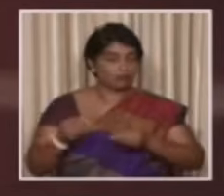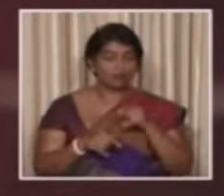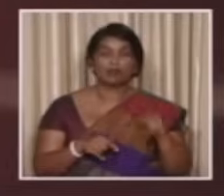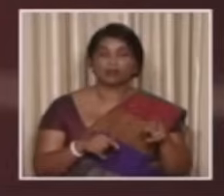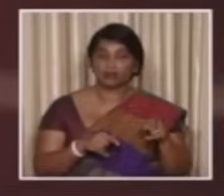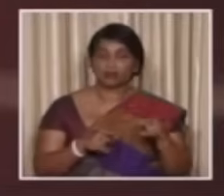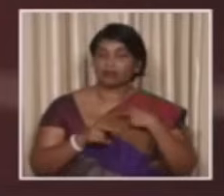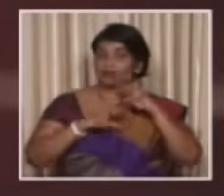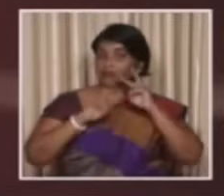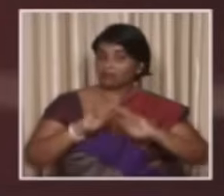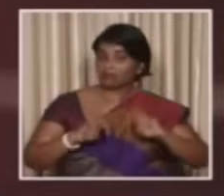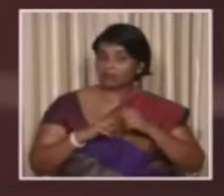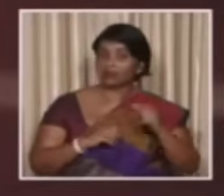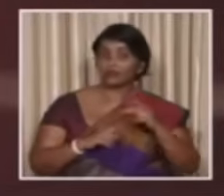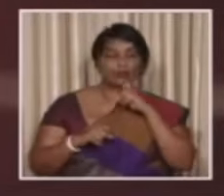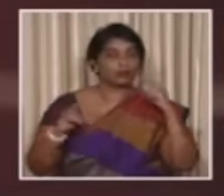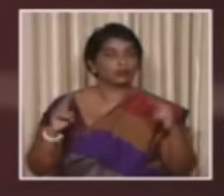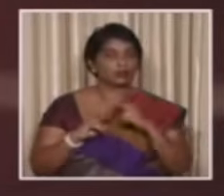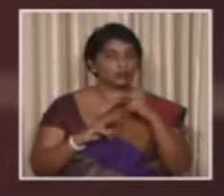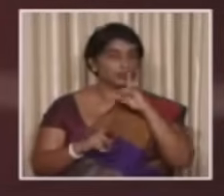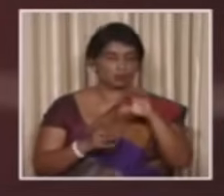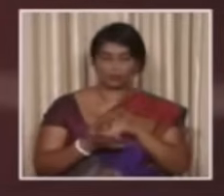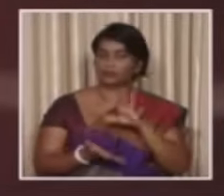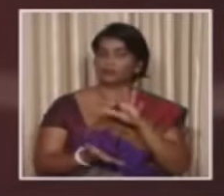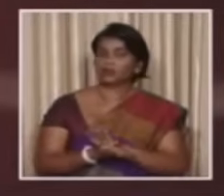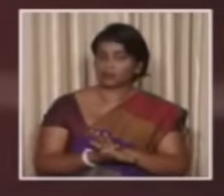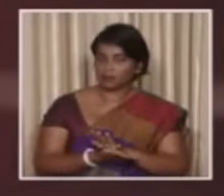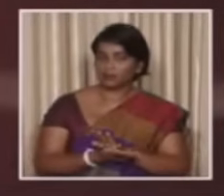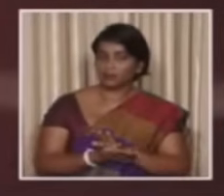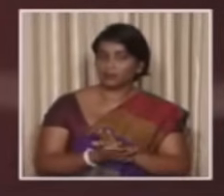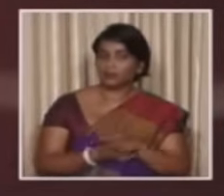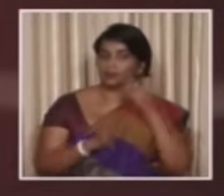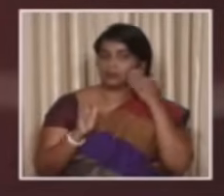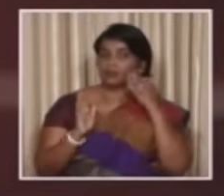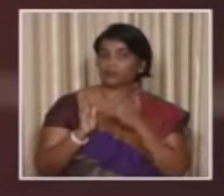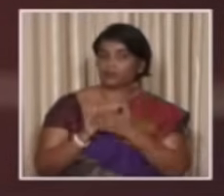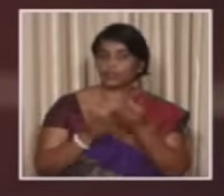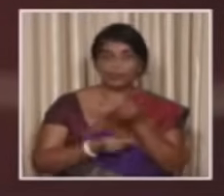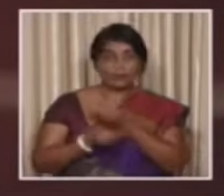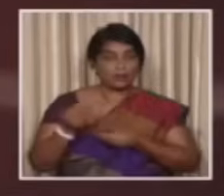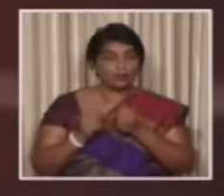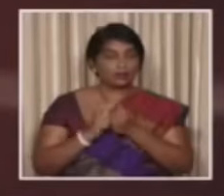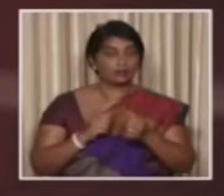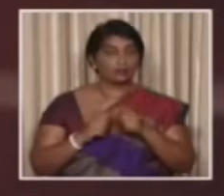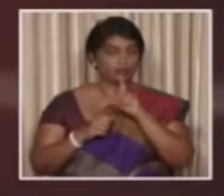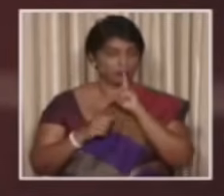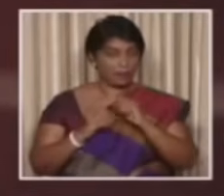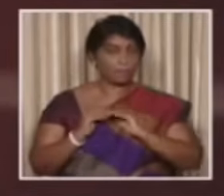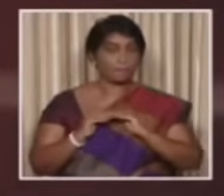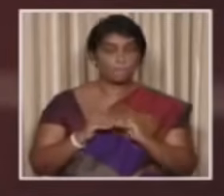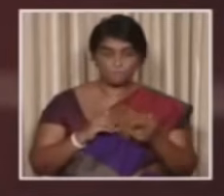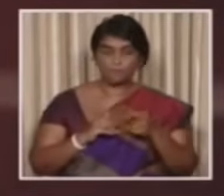මූ පරීක්ෂණයක් පවත්වන්න කියලා ශ්‍රේෂ්ඨාධිකරණය තීරණය කරා. ඒ පිළිබඳව ගනුදෙනු පිළිබඳව පරීක්ෂා කරන්න කිව්වට පස්සේ